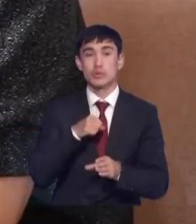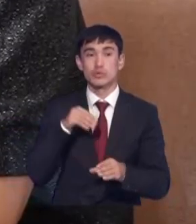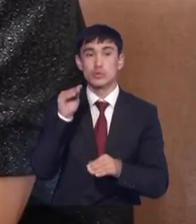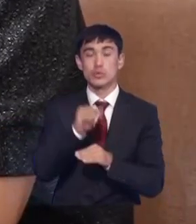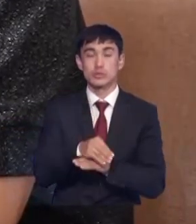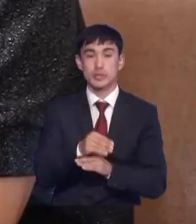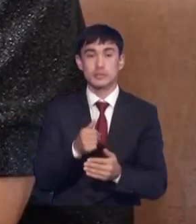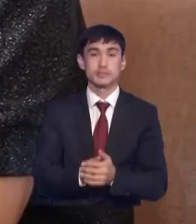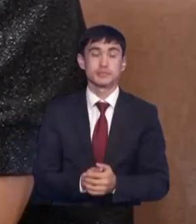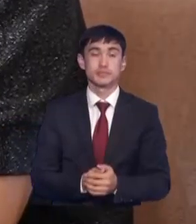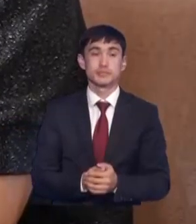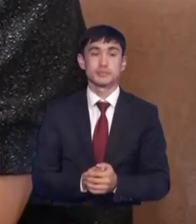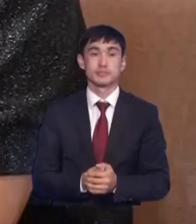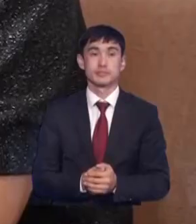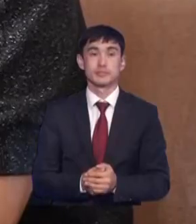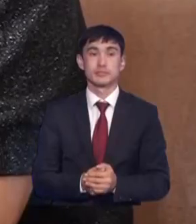қосып жатыр.